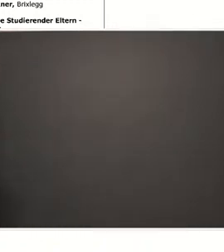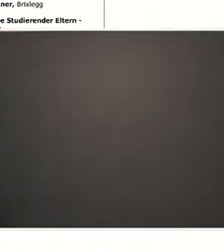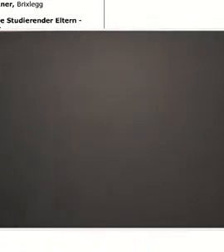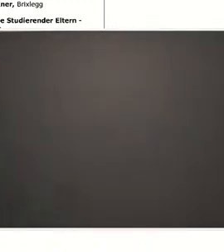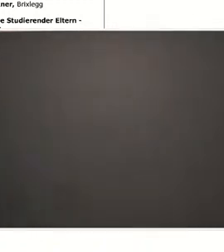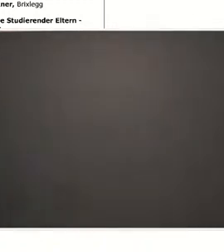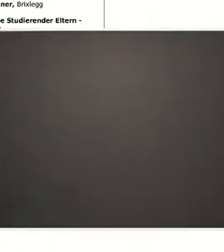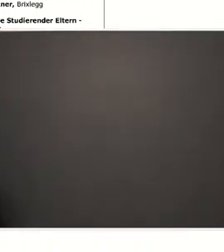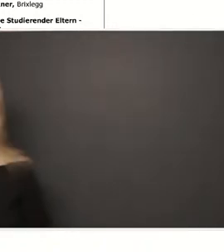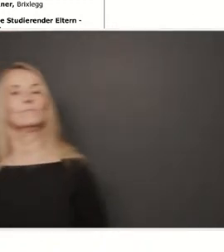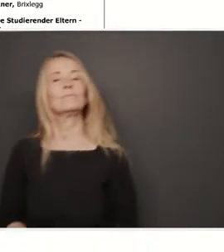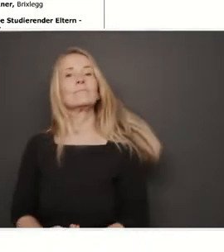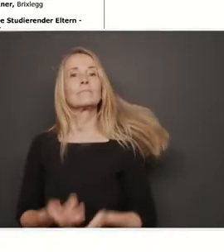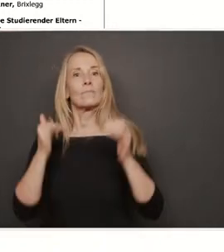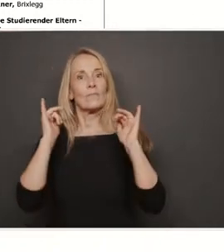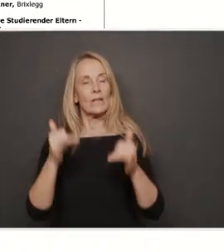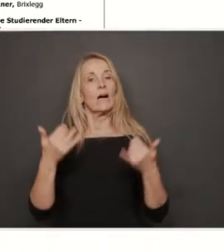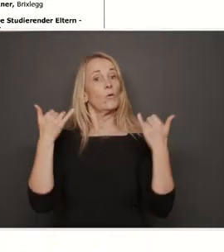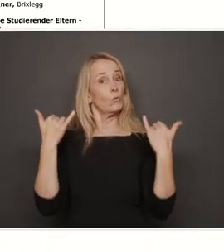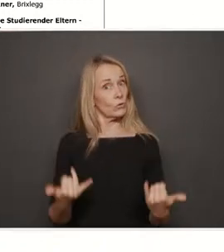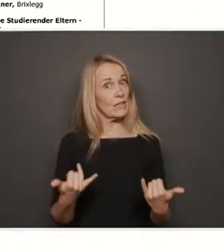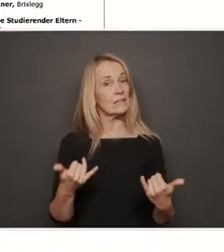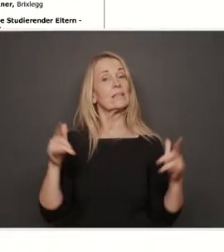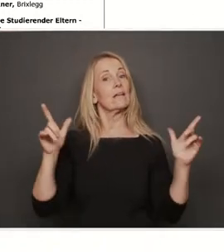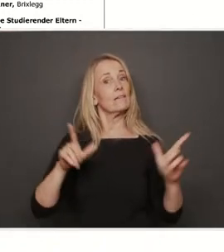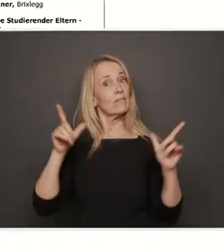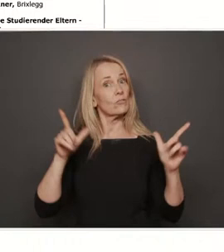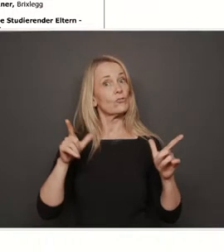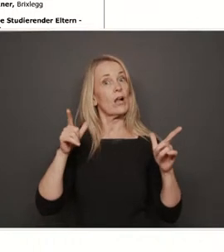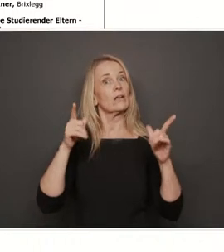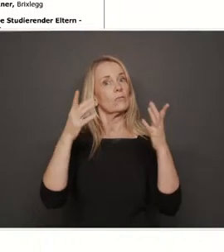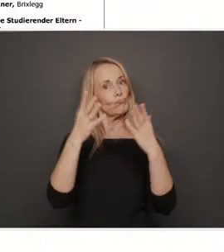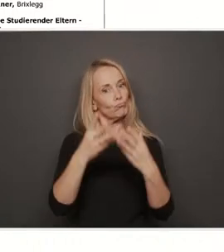Ja, und nun lassen wir die Veranstaltung